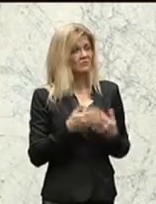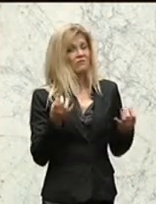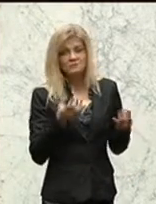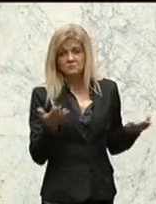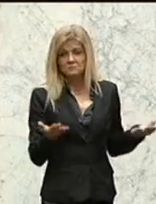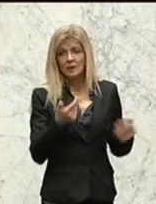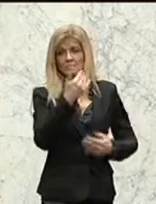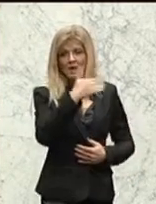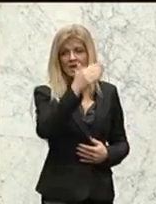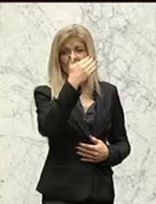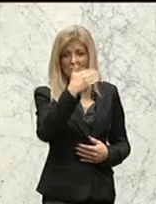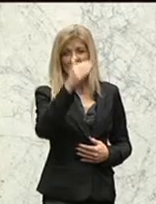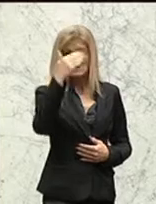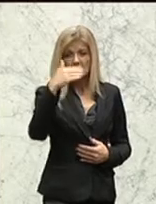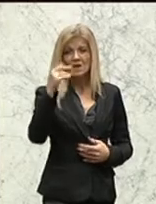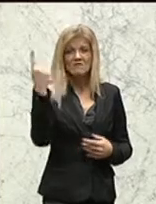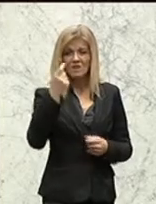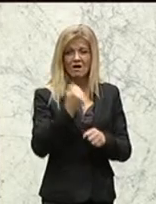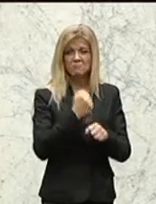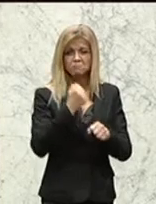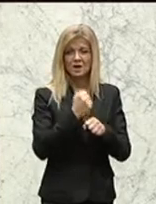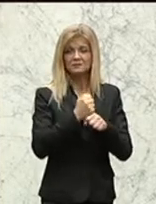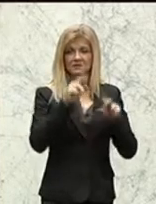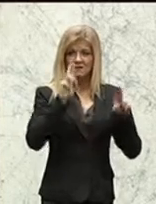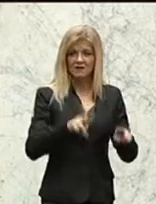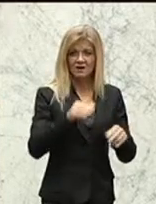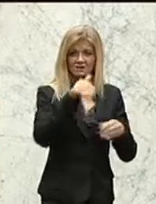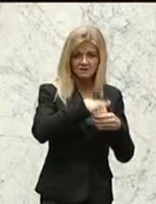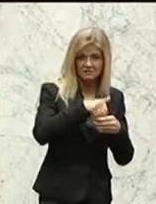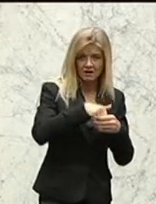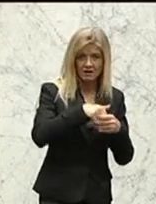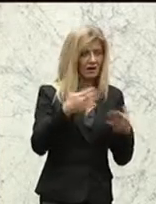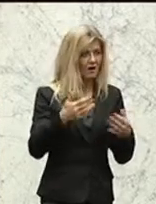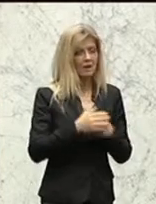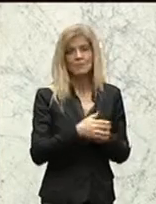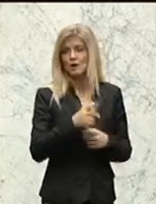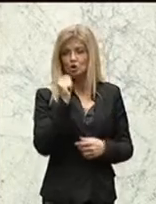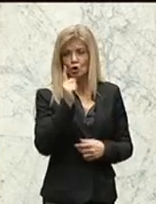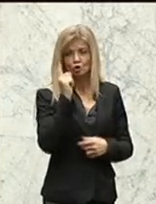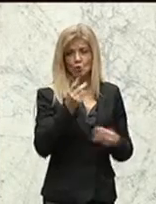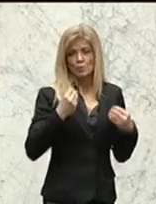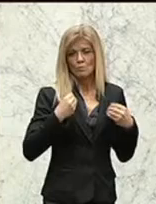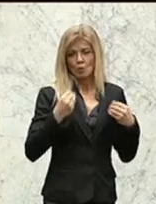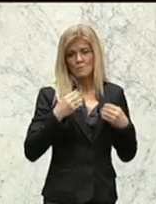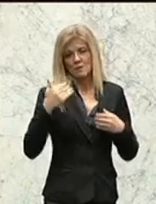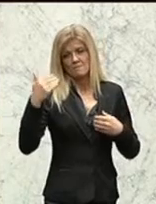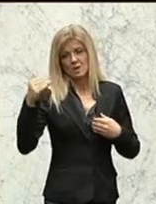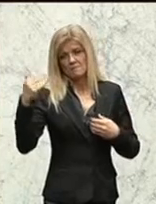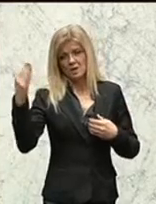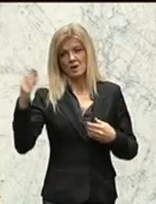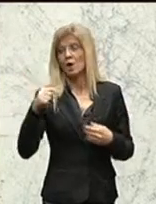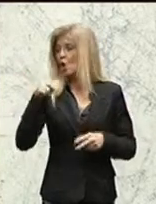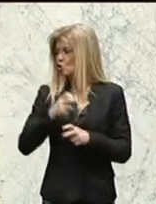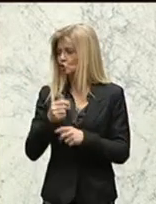Organe der Rechtspflege bedroht werden. Und das ist eine Entwicklung, die wir nicht auch in Österreich haben wollen. Wir wollen in